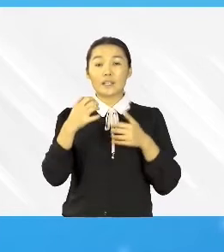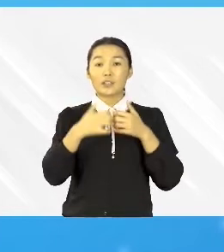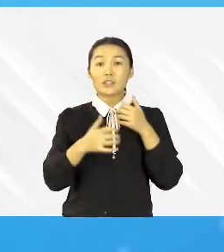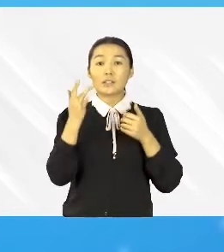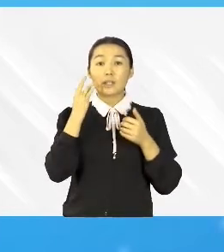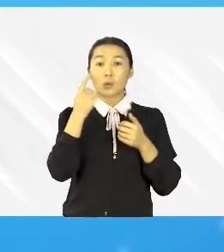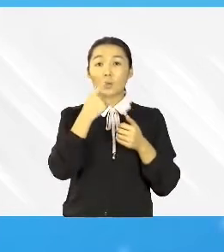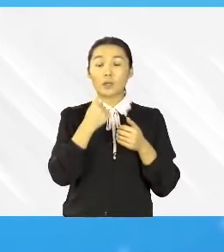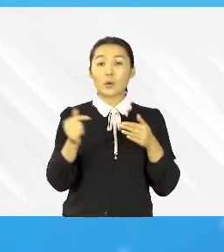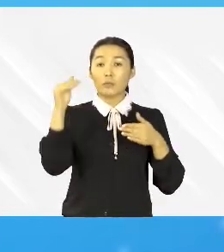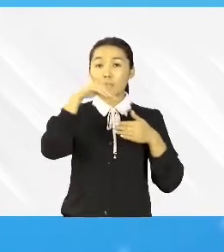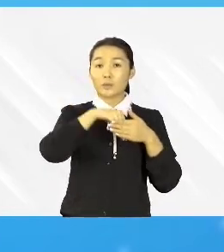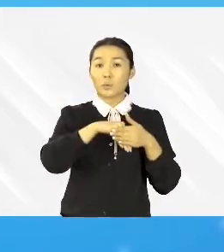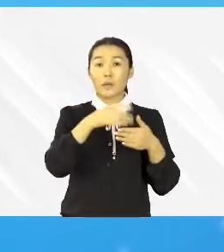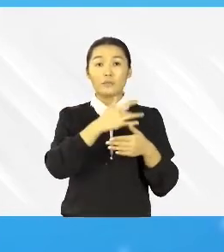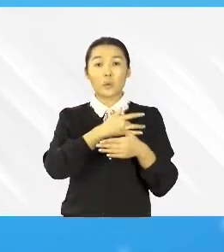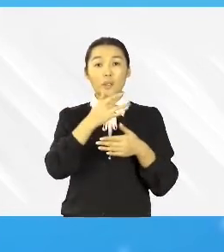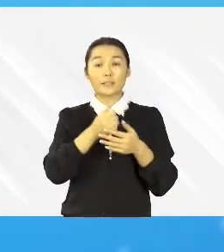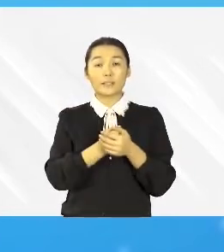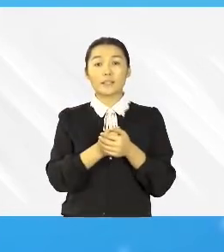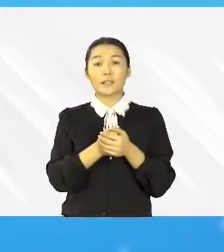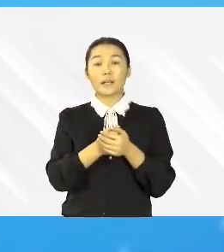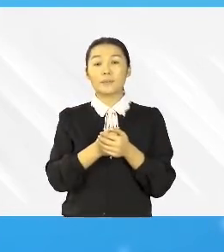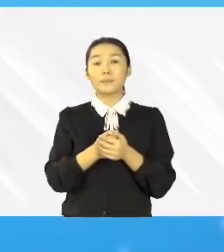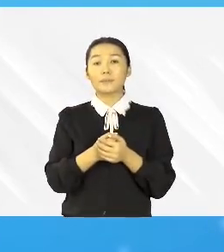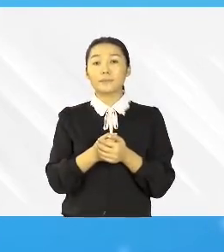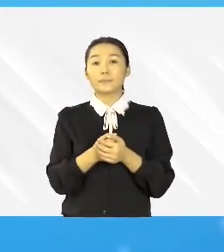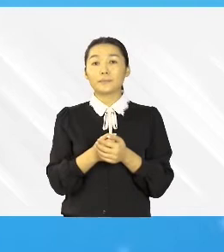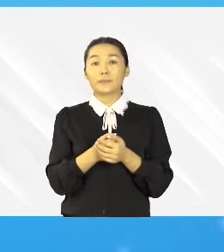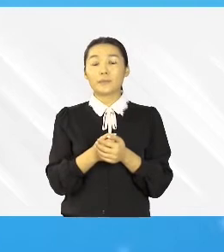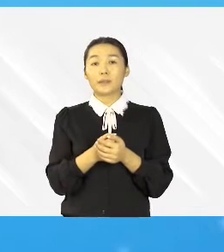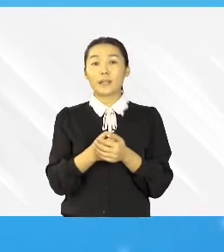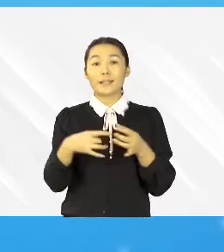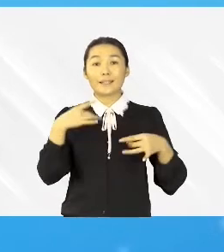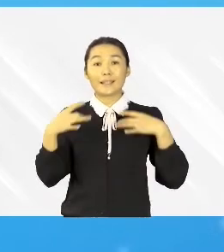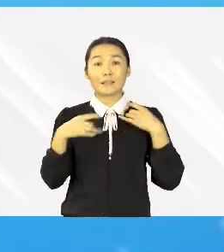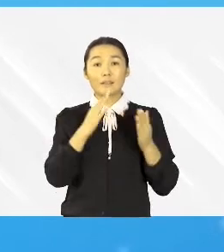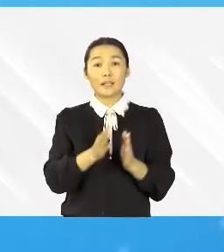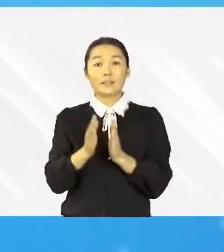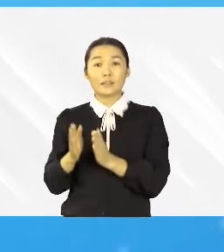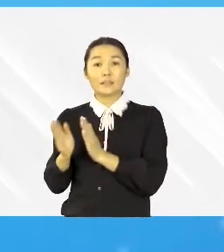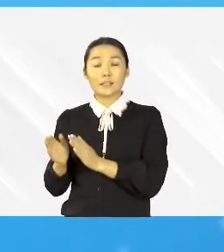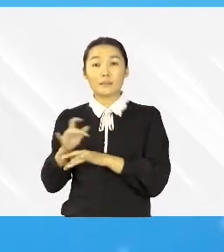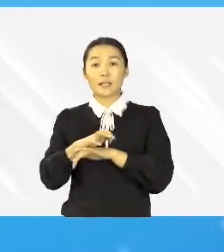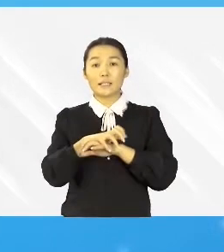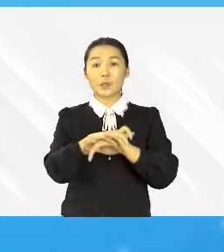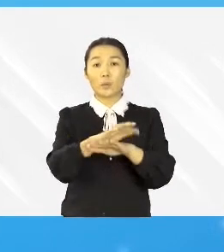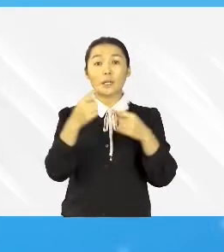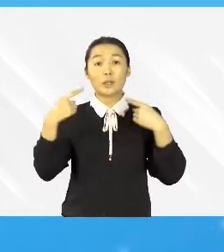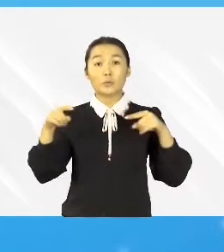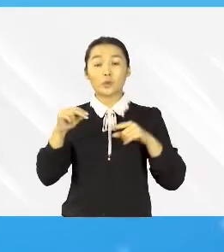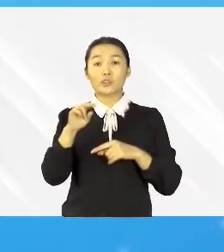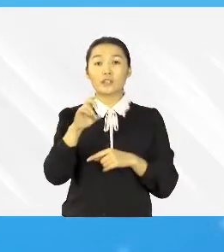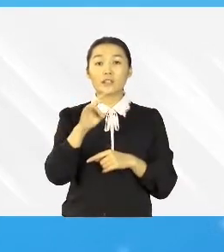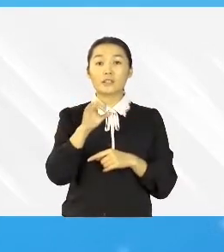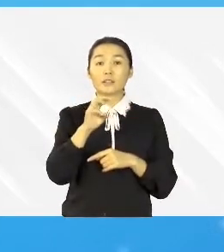в полость сердца, и аортой, лишенной остей. Нервная система насекомых, как и у прочих